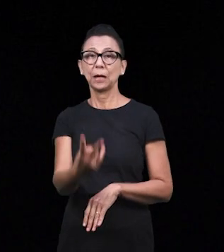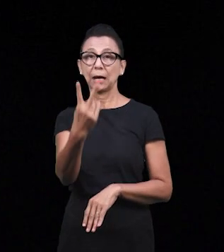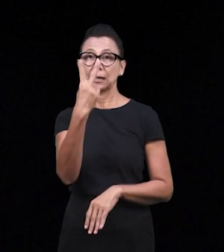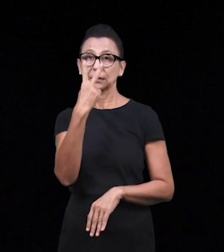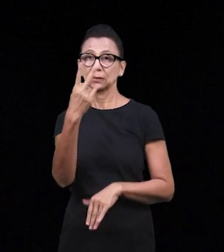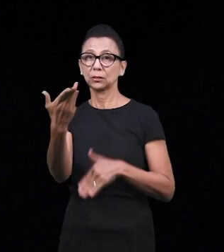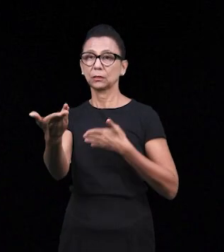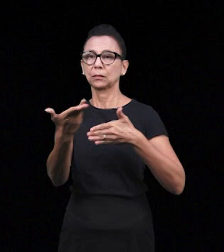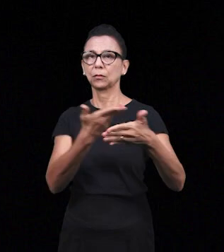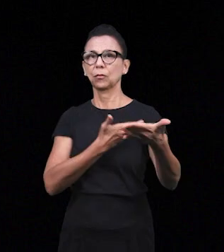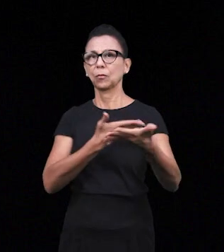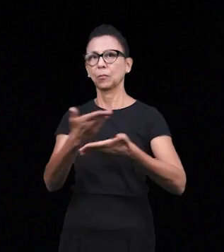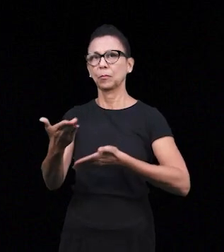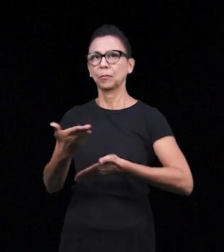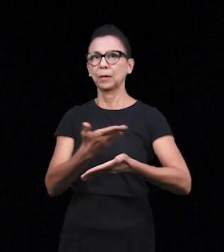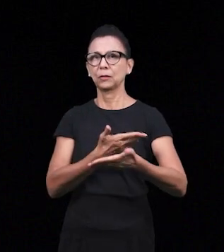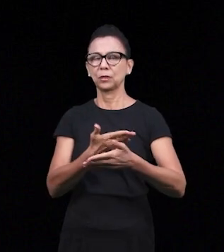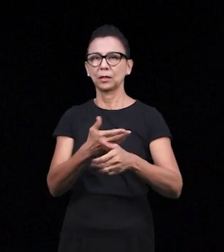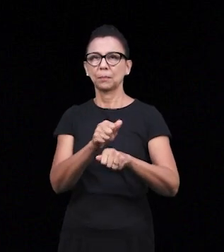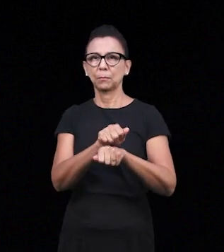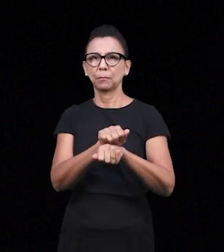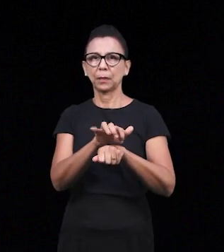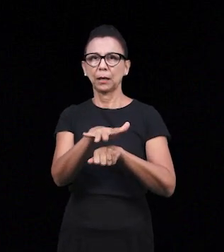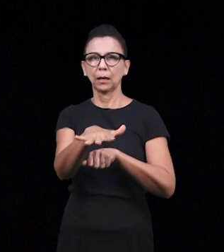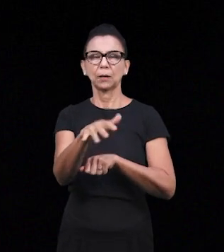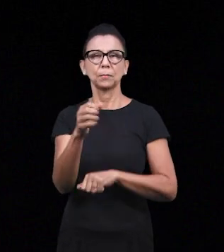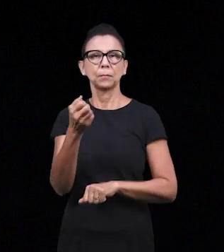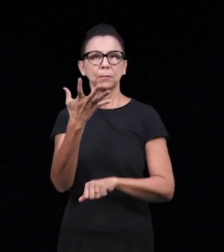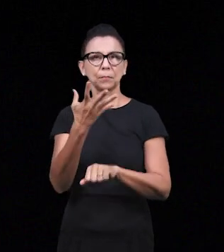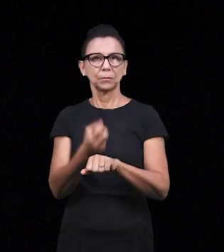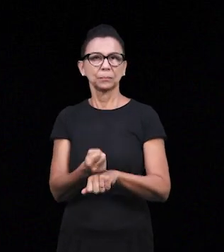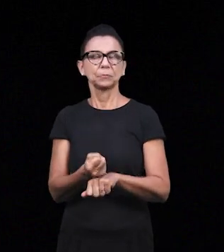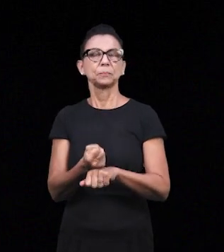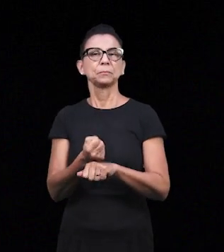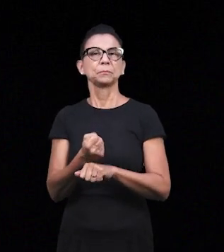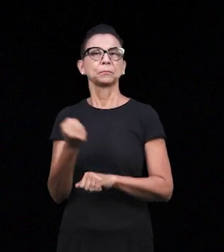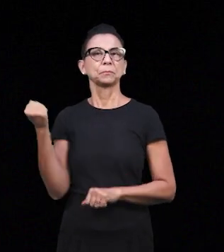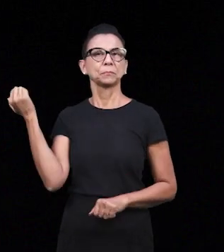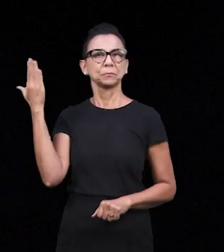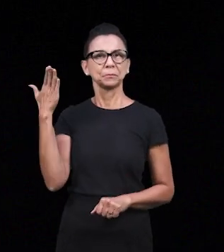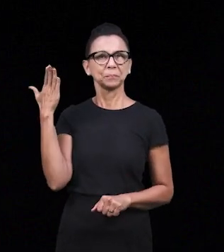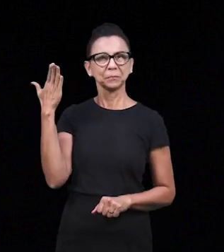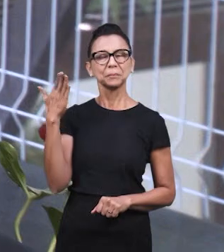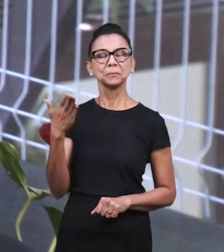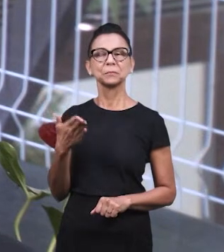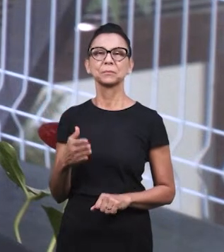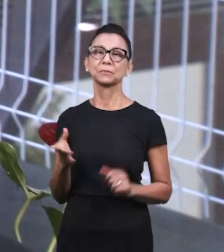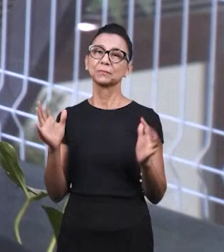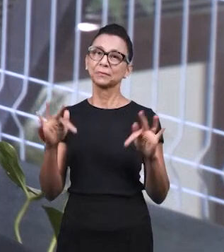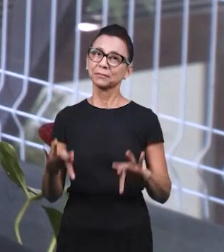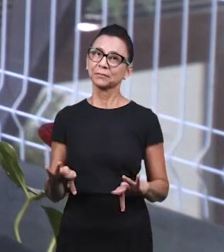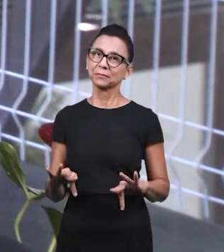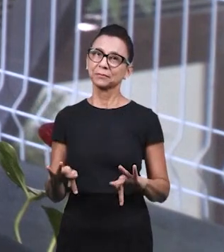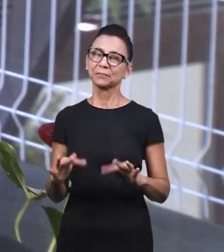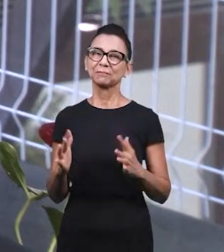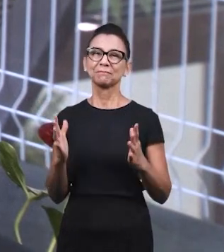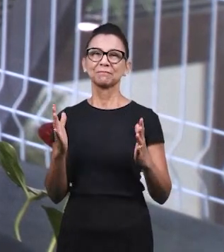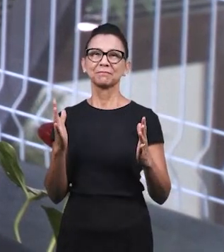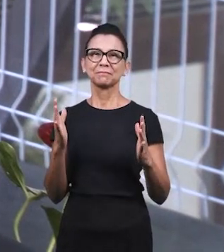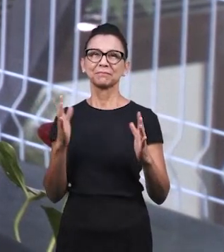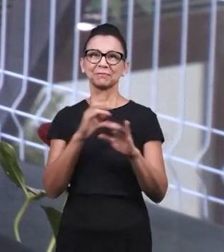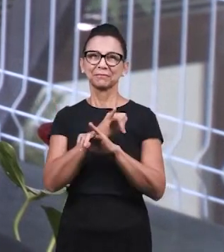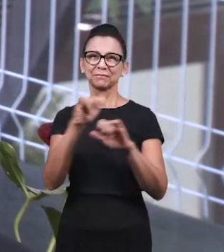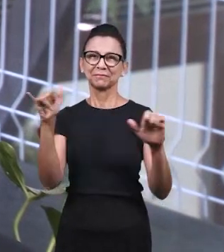vous pouvez encore assister et partager les podcasts de messages. Et ainsi, nous arrivons à la fin de cette édition de la promotion de l'Église